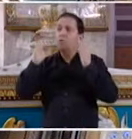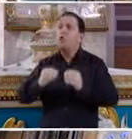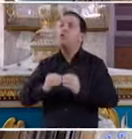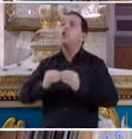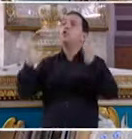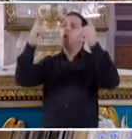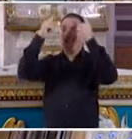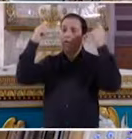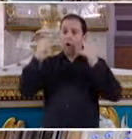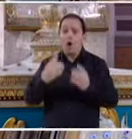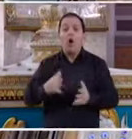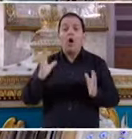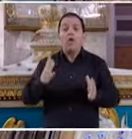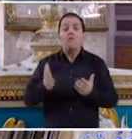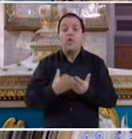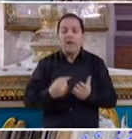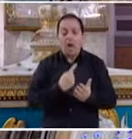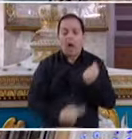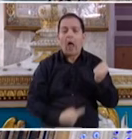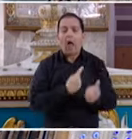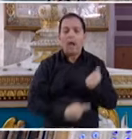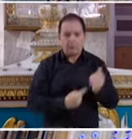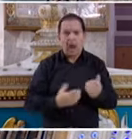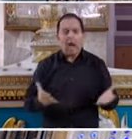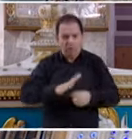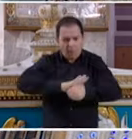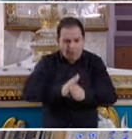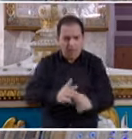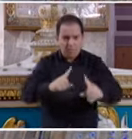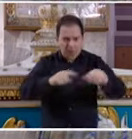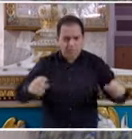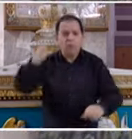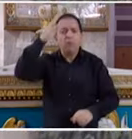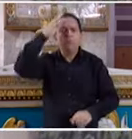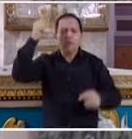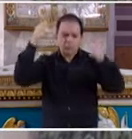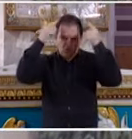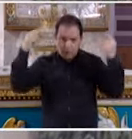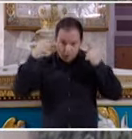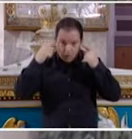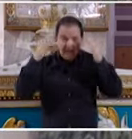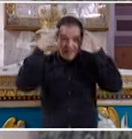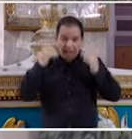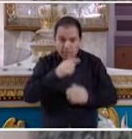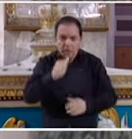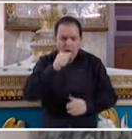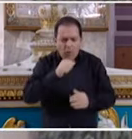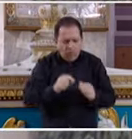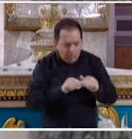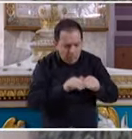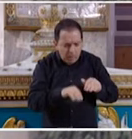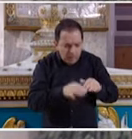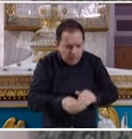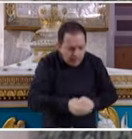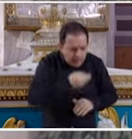Θεού. Όταν τα έχουμε όλα άφθονα, ξεχνάμε το Θεό. Στο Σινά το νερό ήταν ελάχιστο. Από ένα βράχο έτρεχε